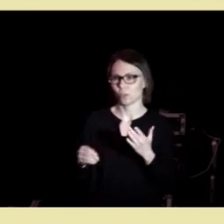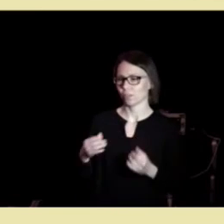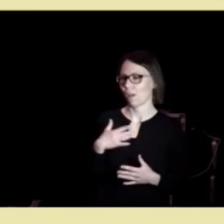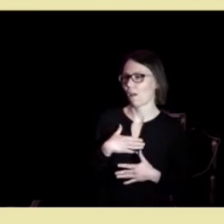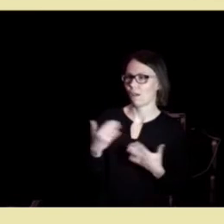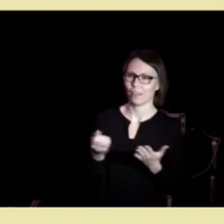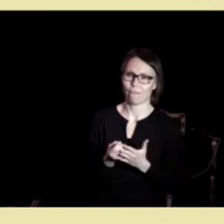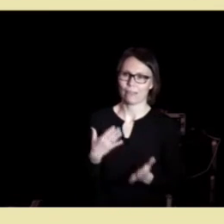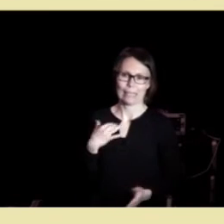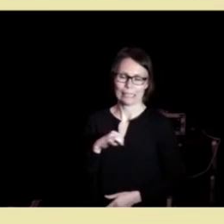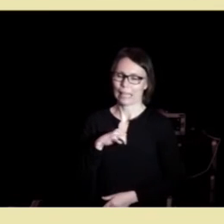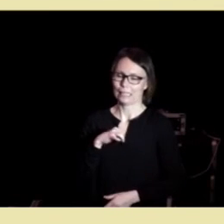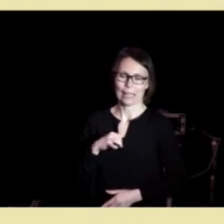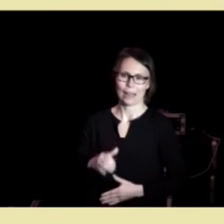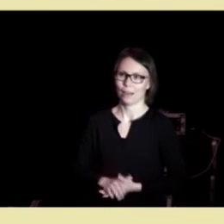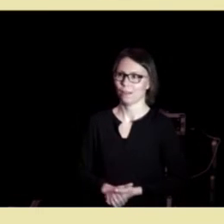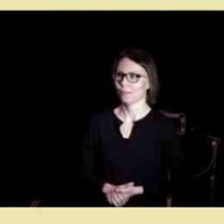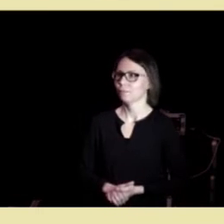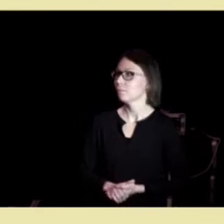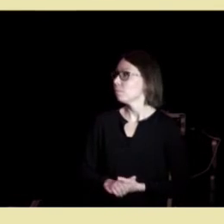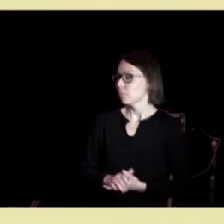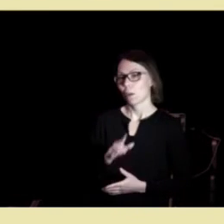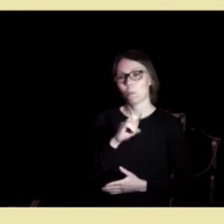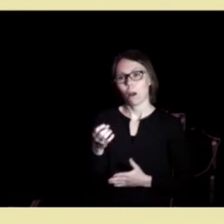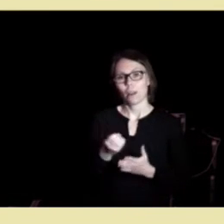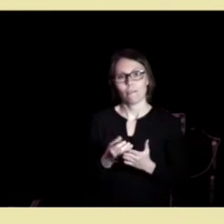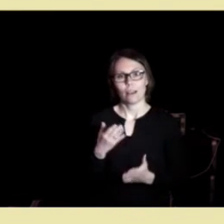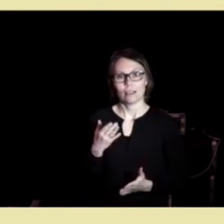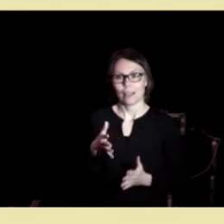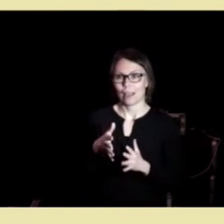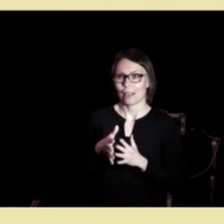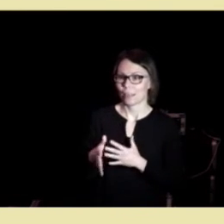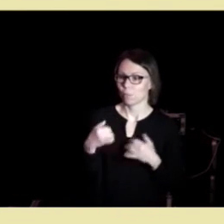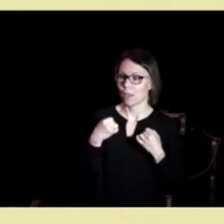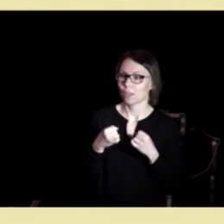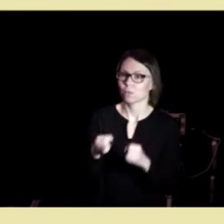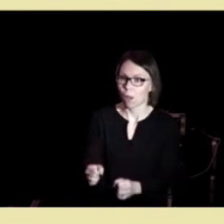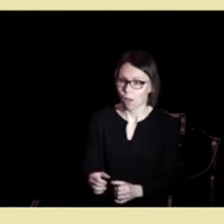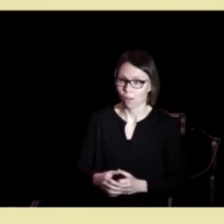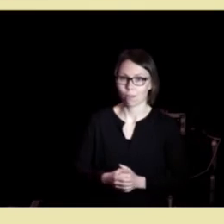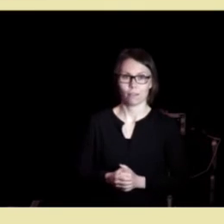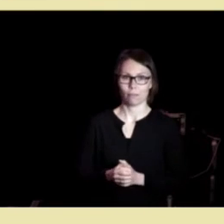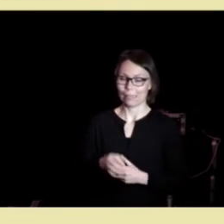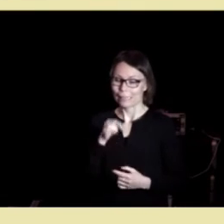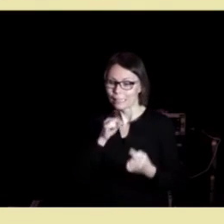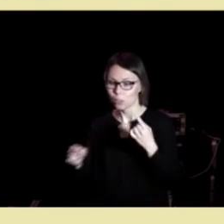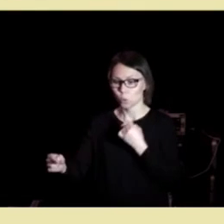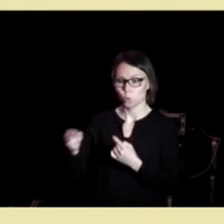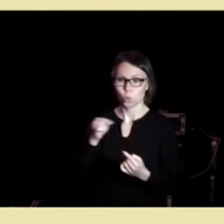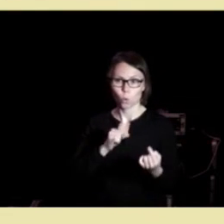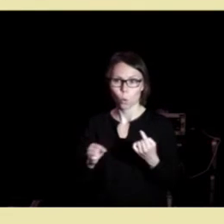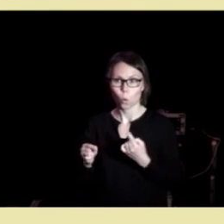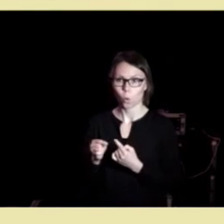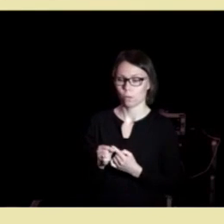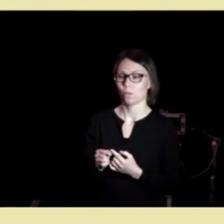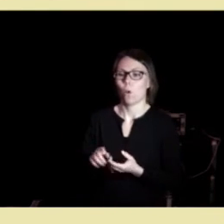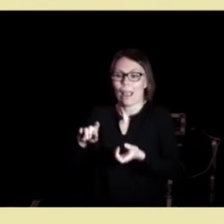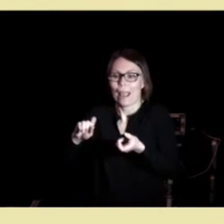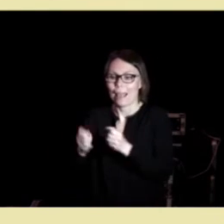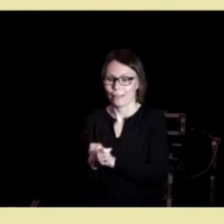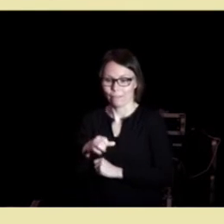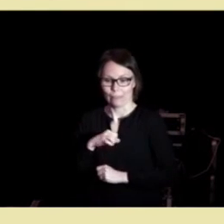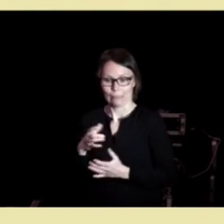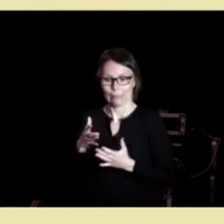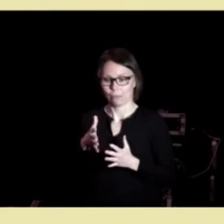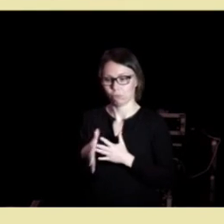Resultatene har ingen verdi i seg selv. De får kun verdi gjennom engasjement, diskusjon og endring der